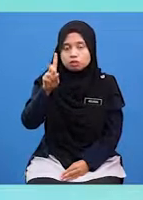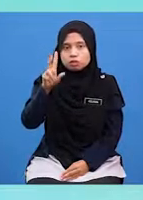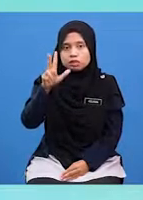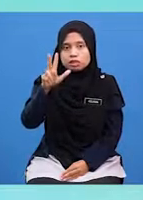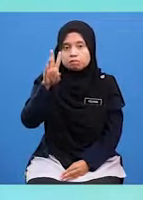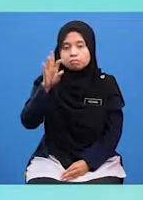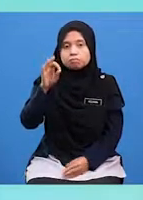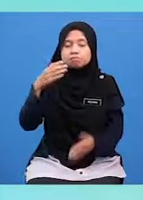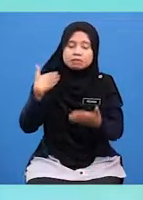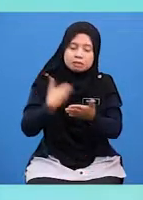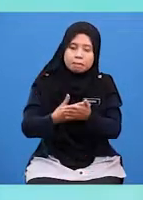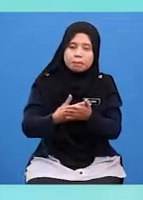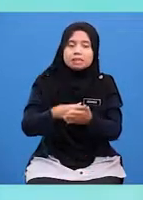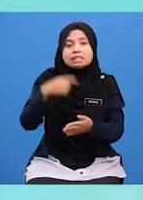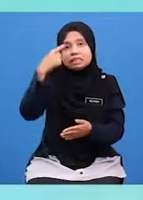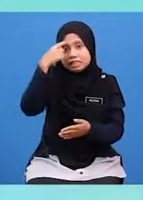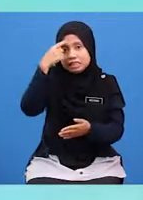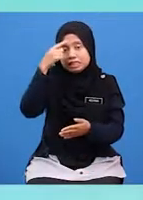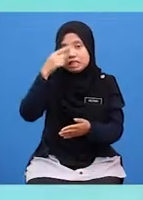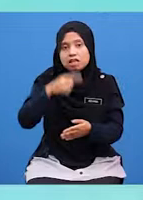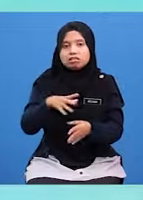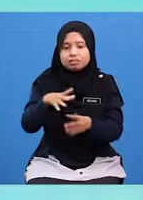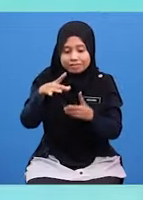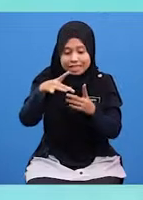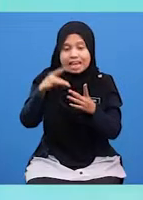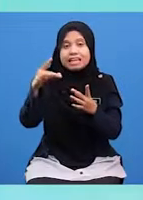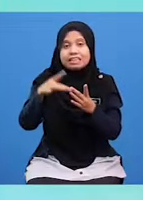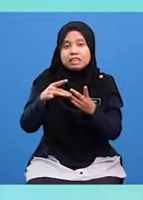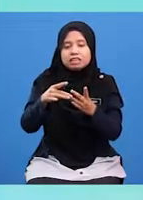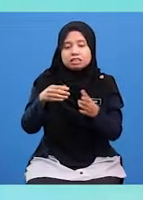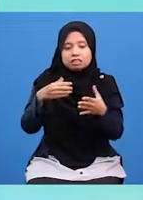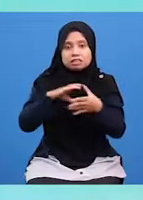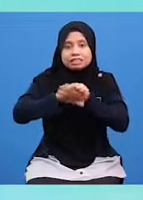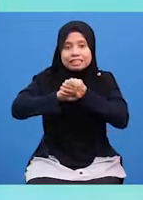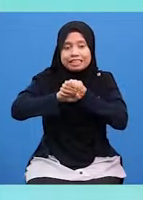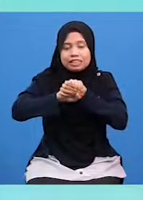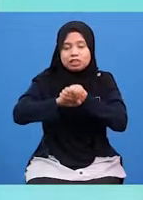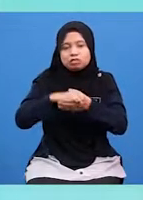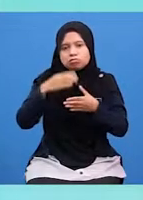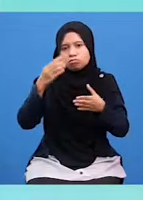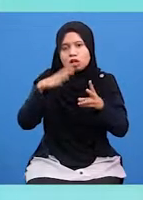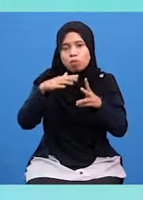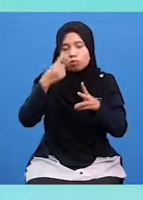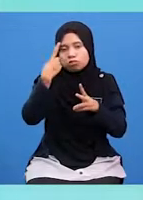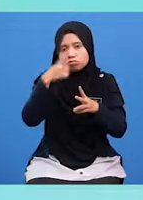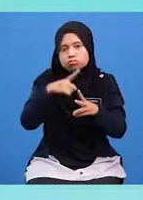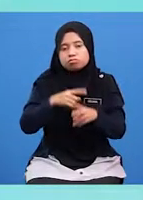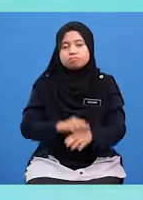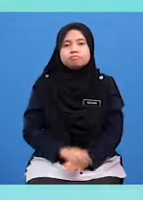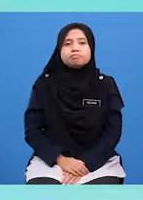beliau tiba di India dan pada waktu itu dilantik sebagai kadi zaman Sultan Muhammad